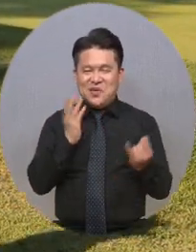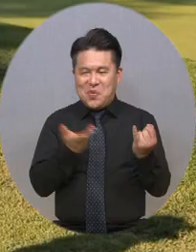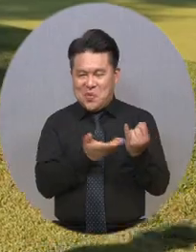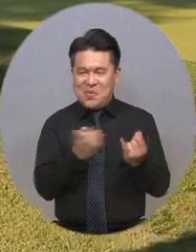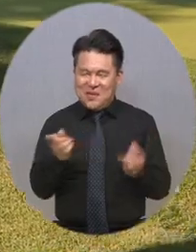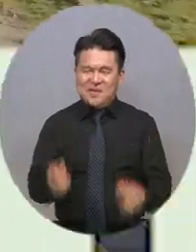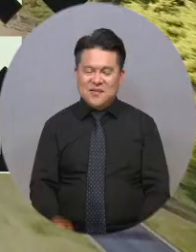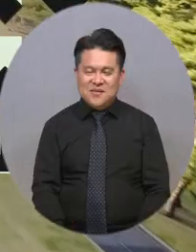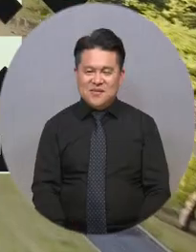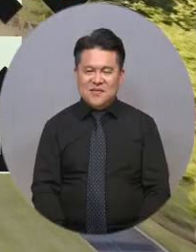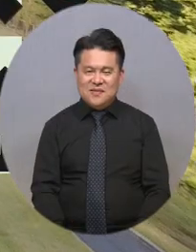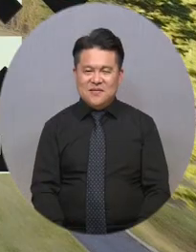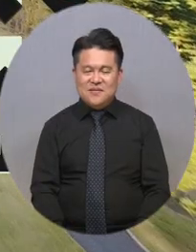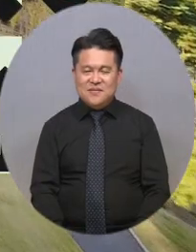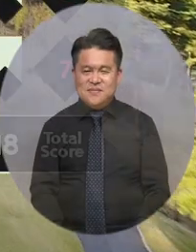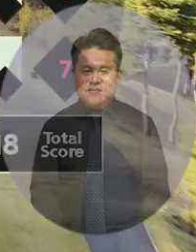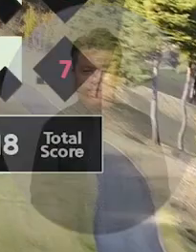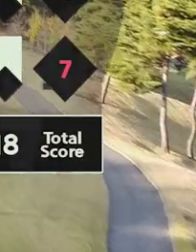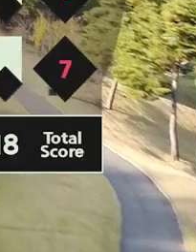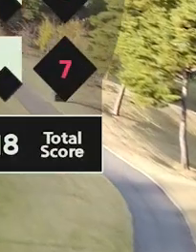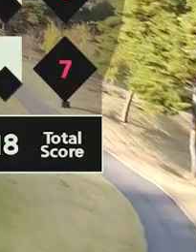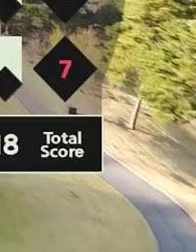거기.